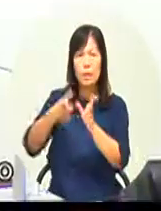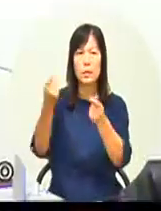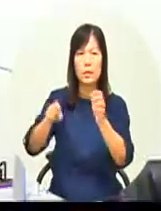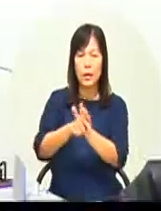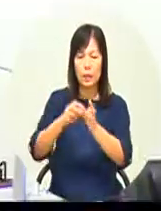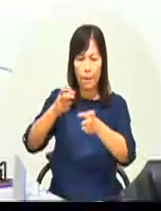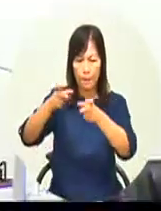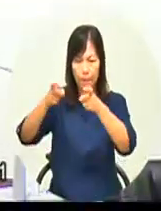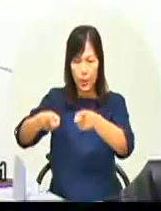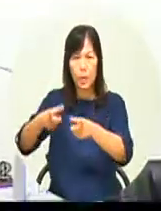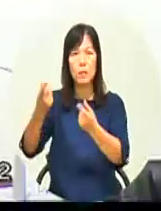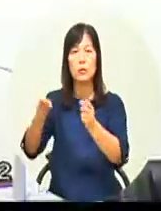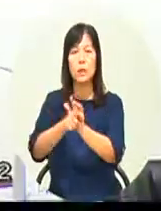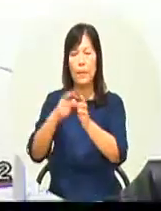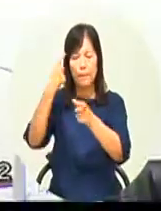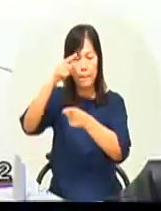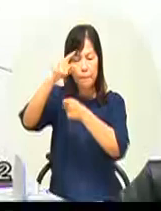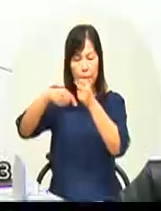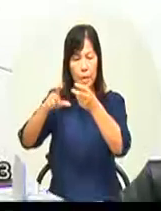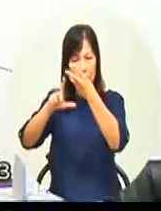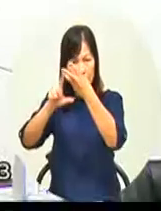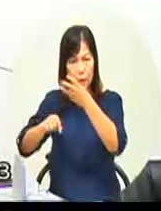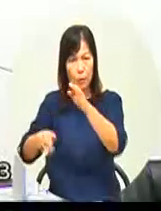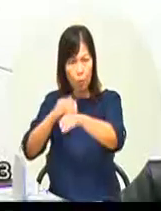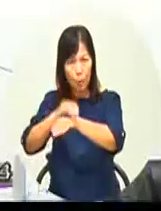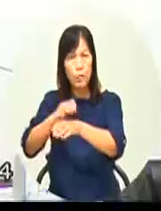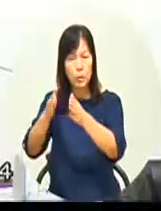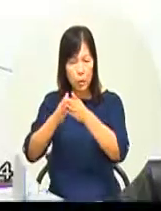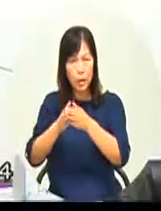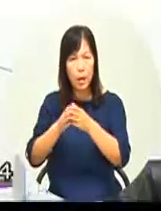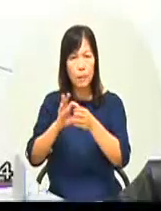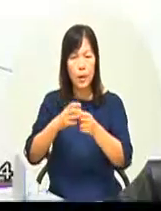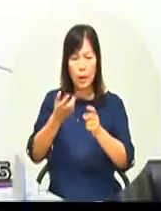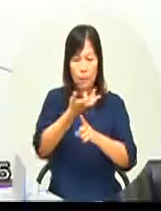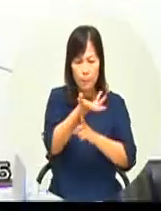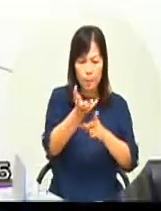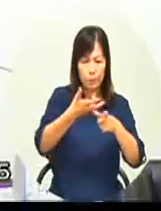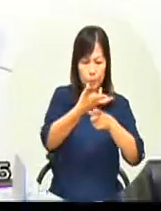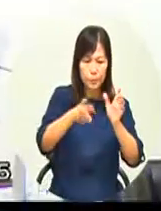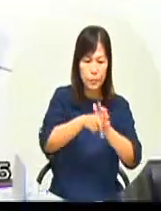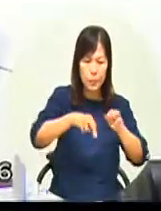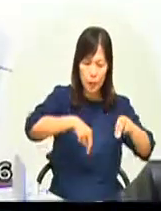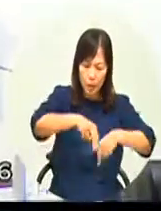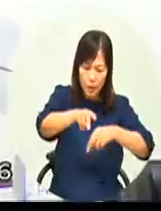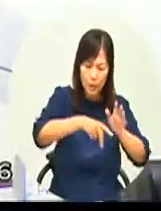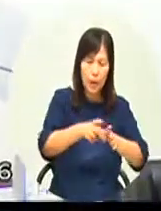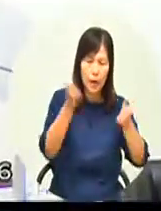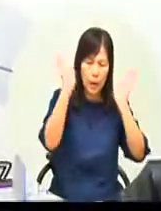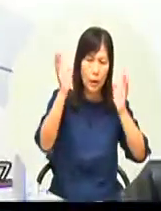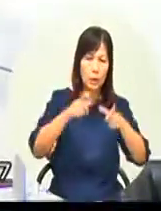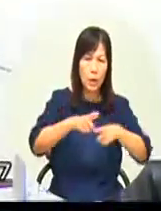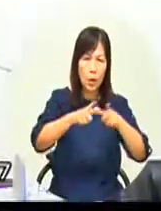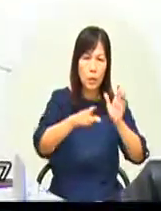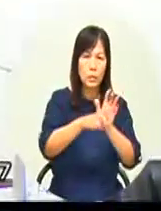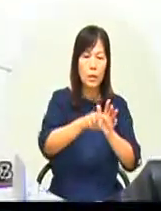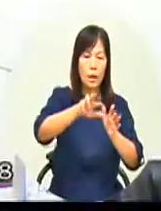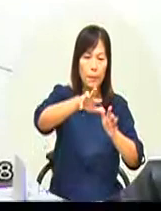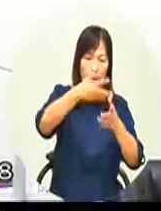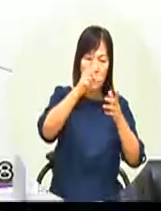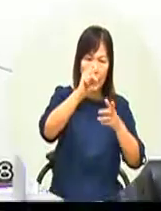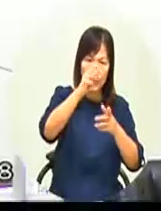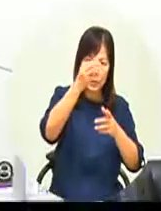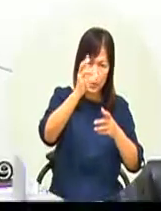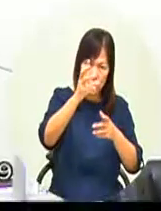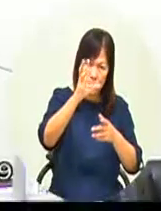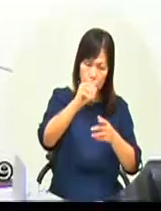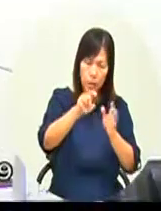头，在明年的三月要完成了。还有莲池潭侧边的一个人行步道的儿童公园，哈，810万的经费也即